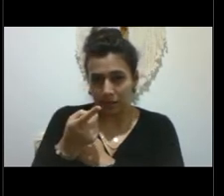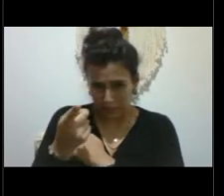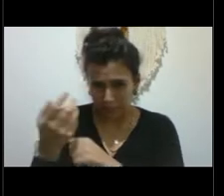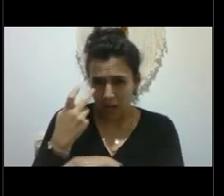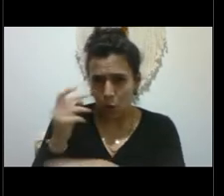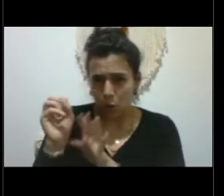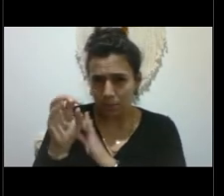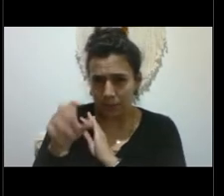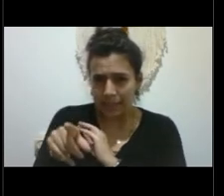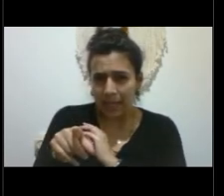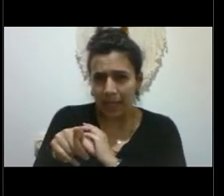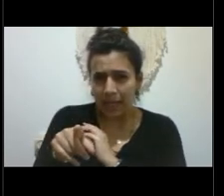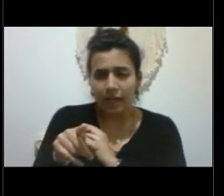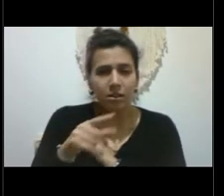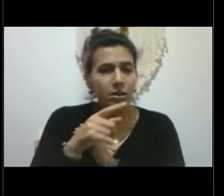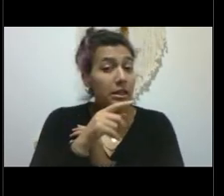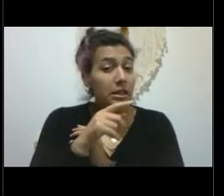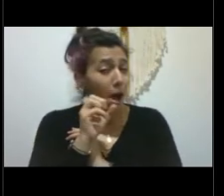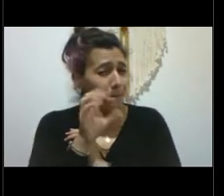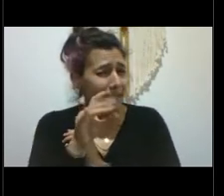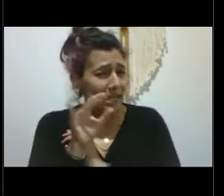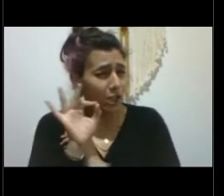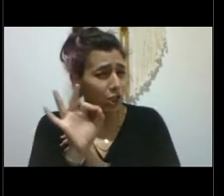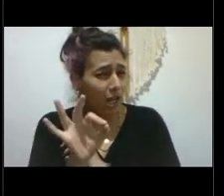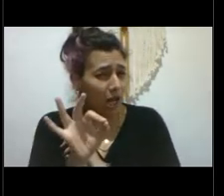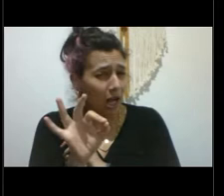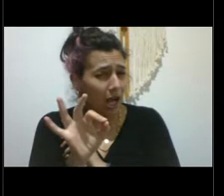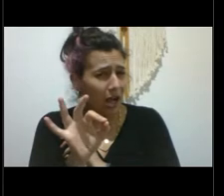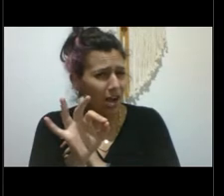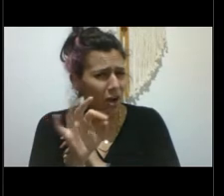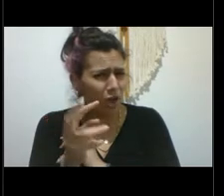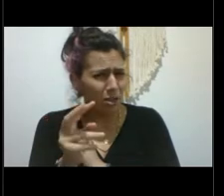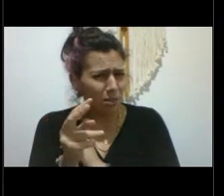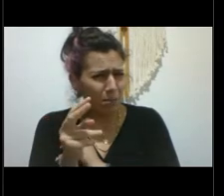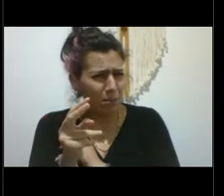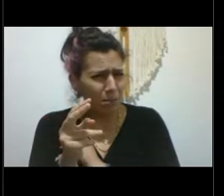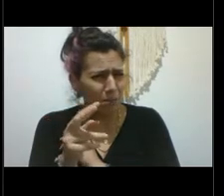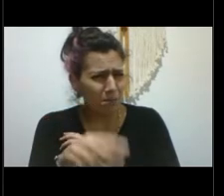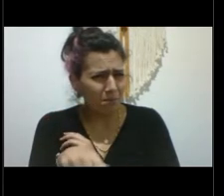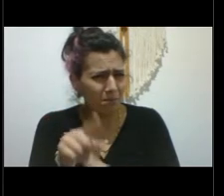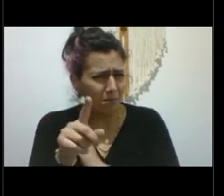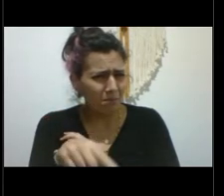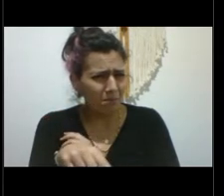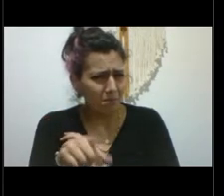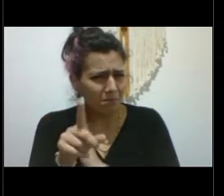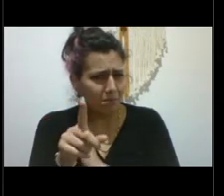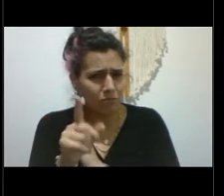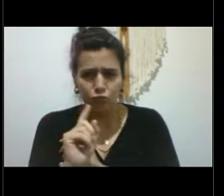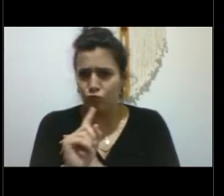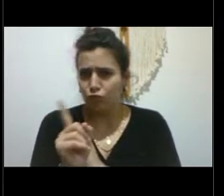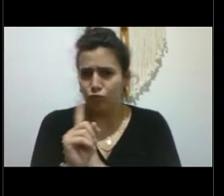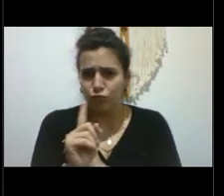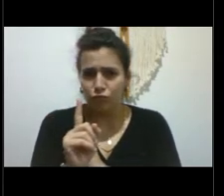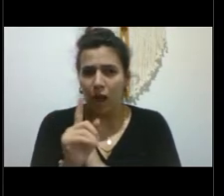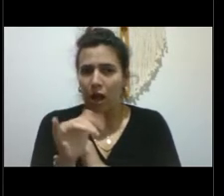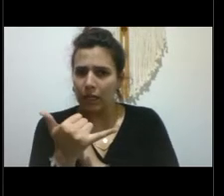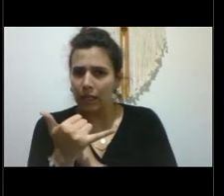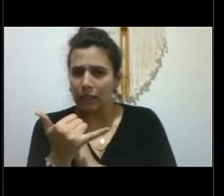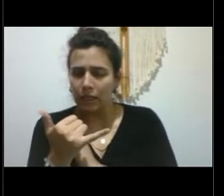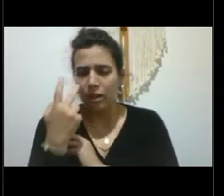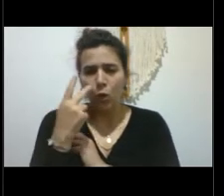את המסך שלך, תראה לי עוד פעם, תזוז, לא, כן, אני רואה את